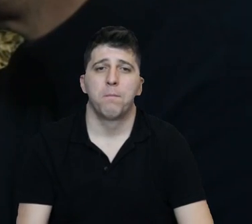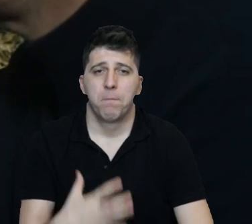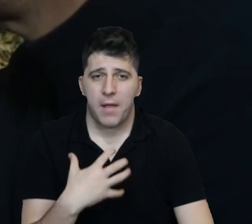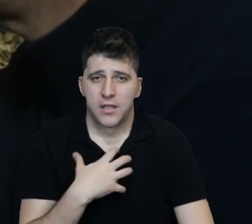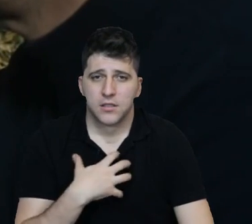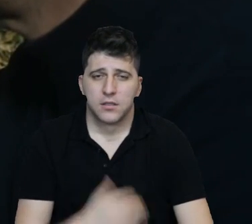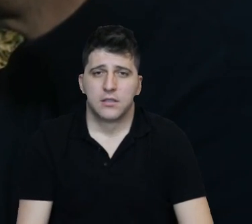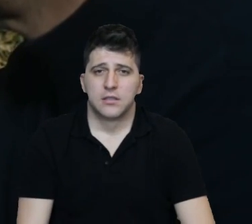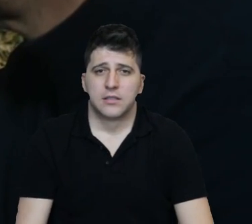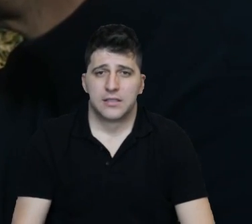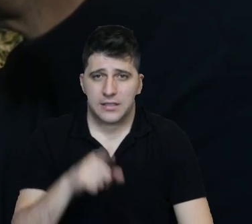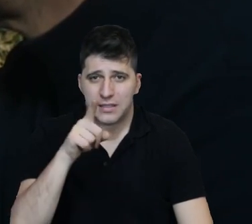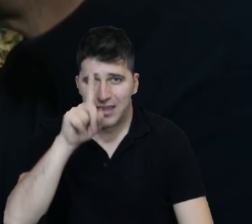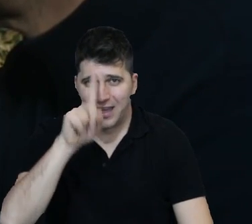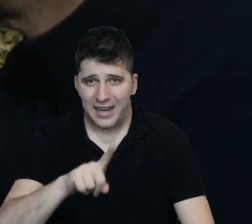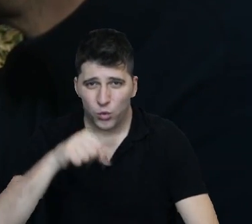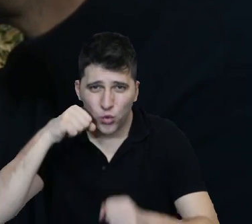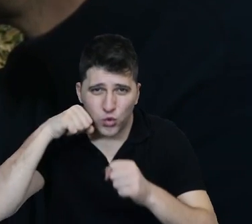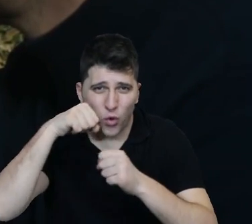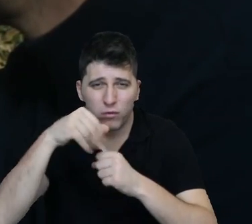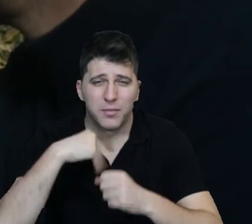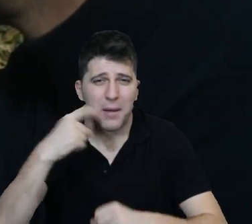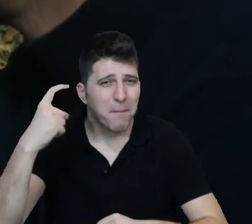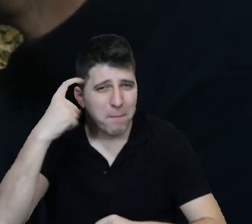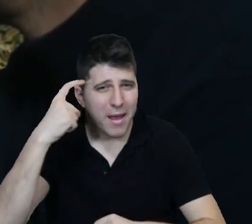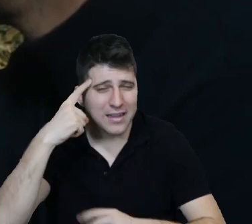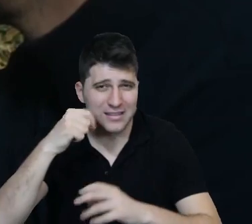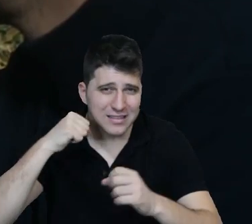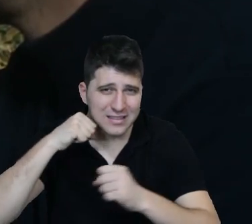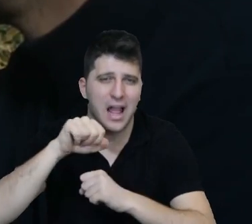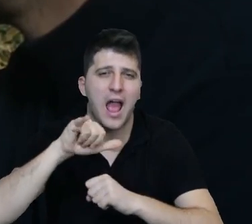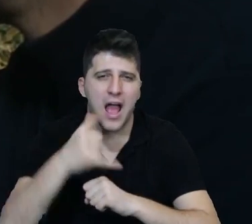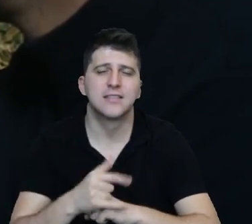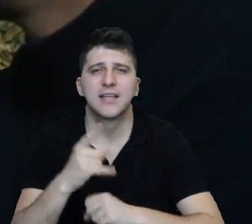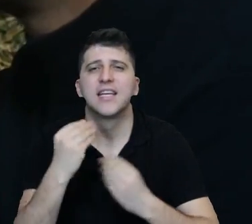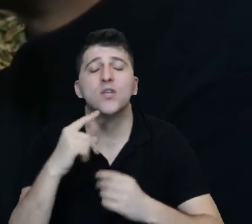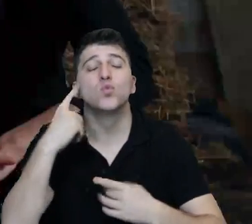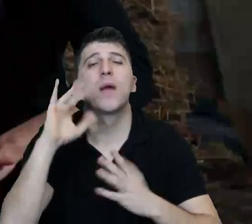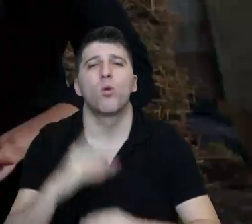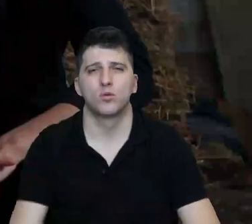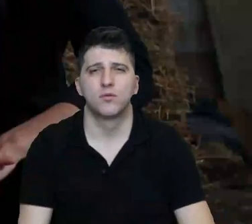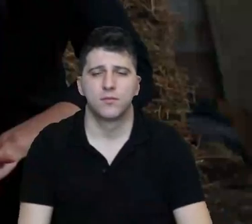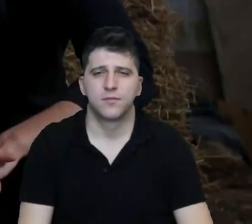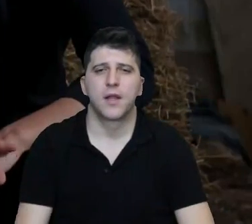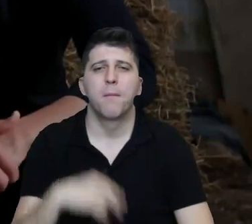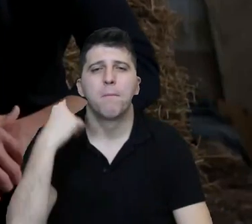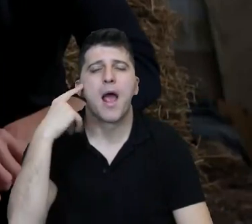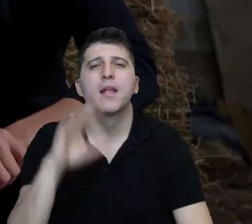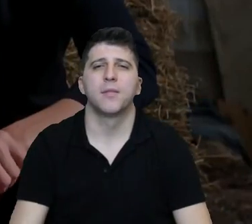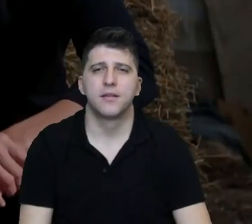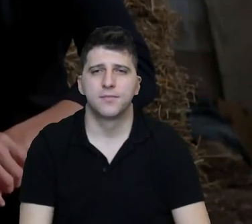Bence seni ilk dövdüğümde beynine öyle bir darbe aldın ki sağlıklı düşünemiyorsun. Merak